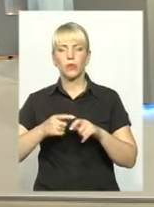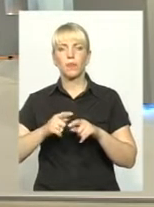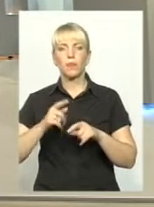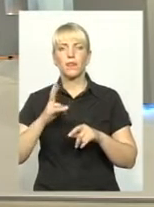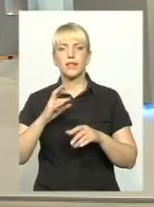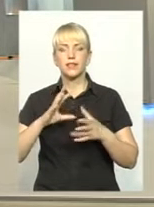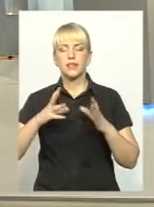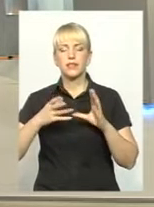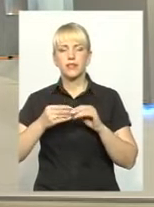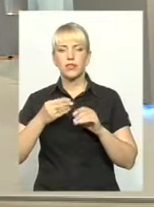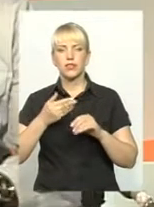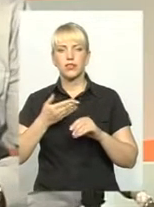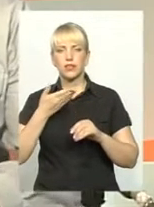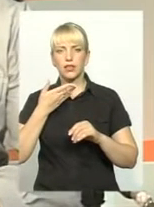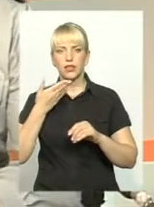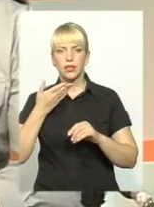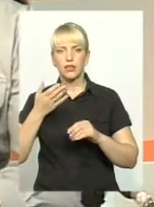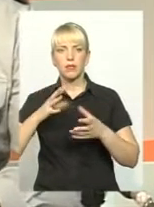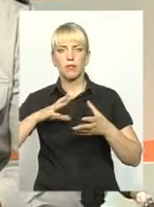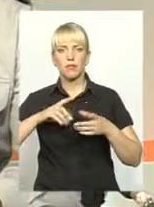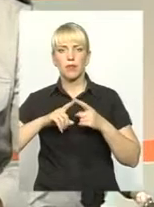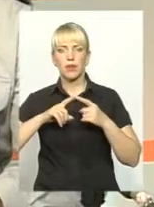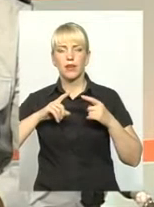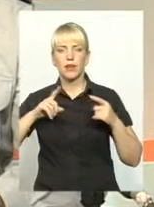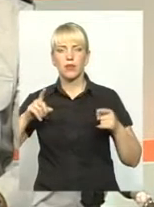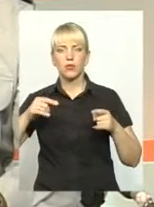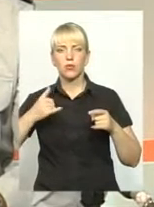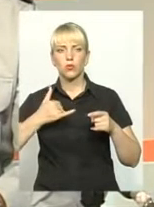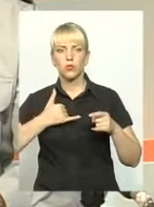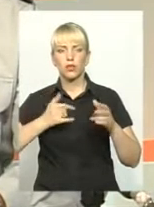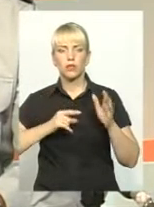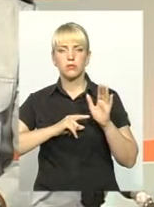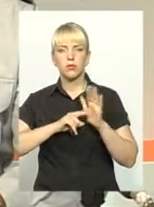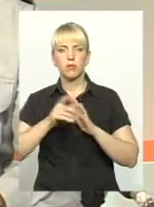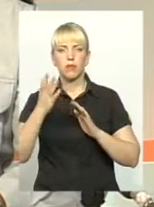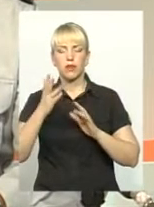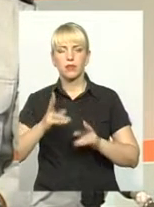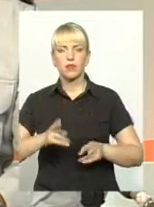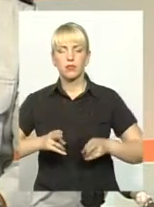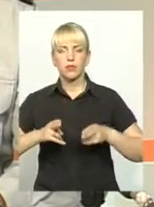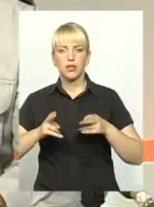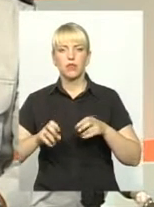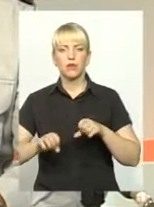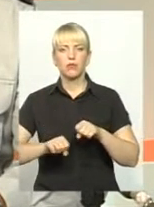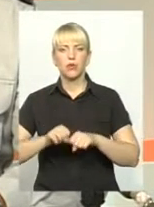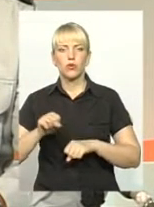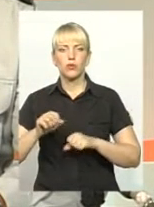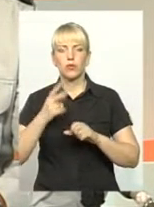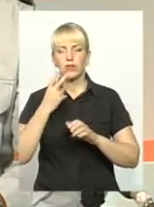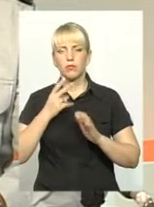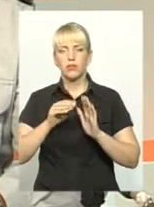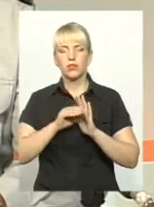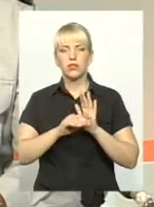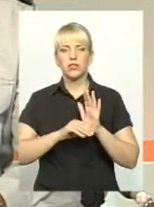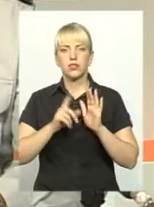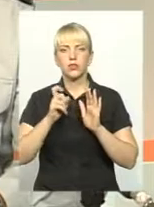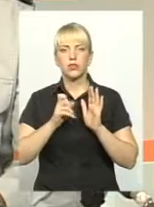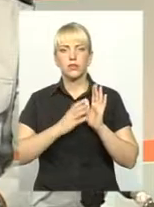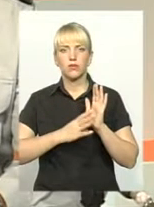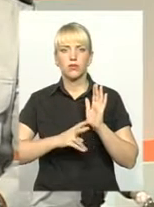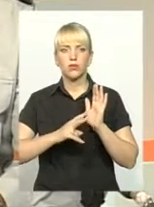нас порушено 5 кримінальних правопорушень, передбачених статтею 197,